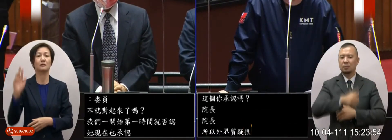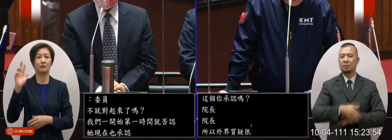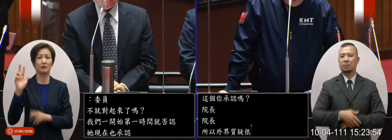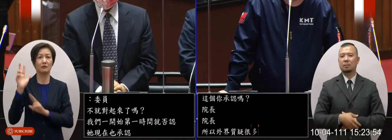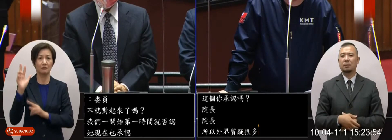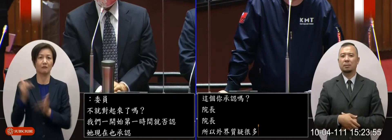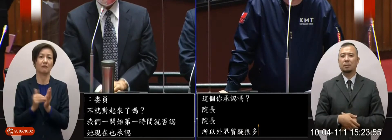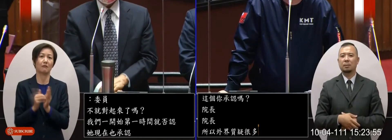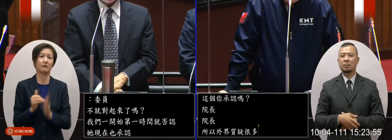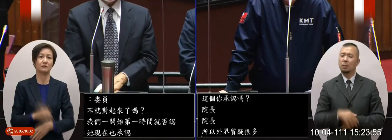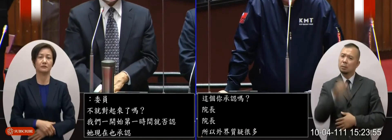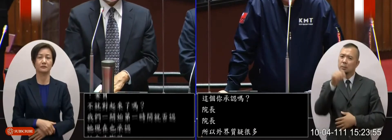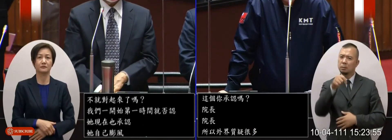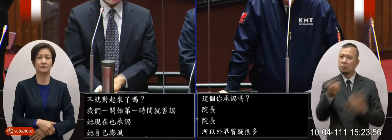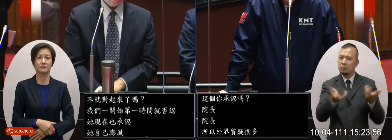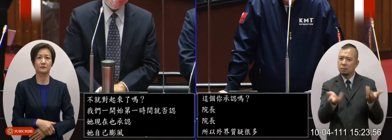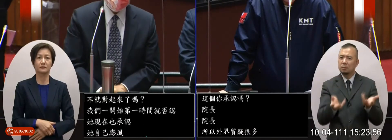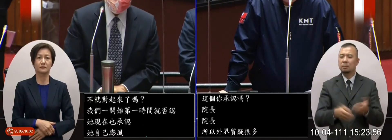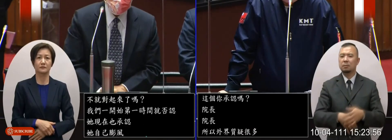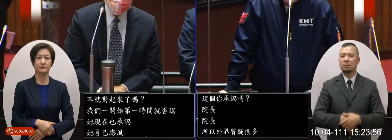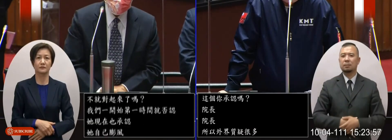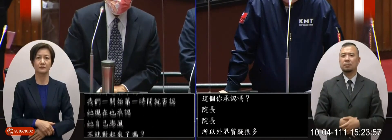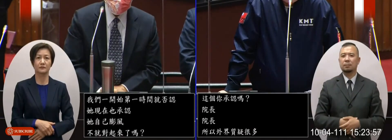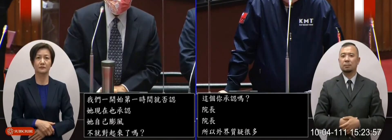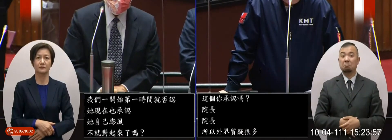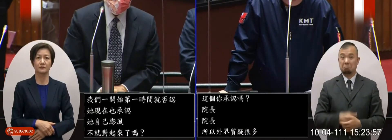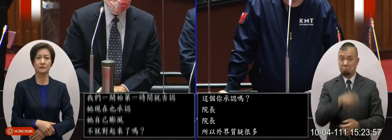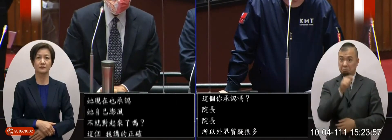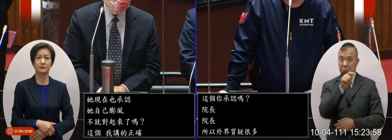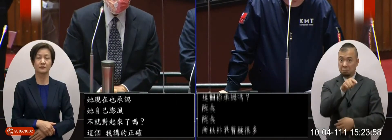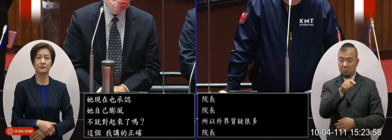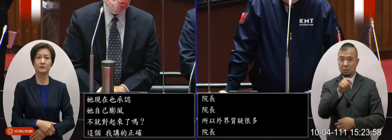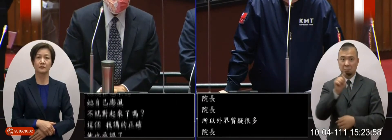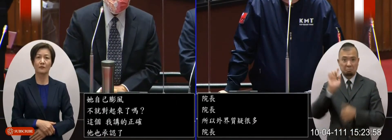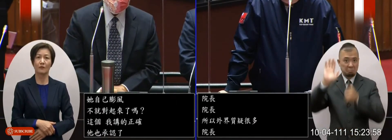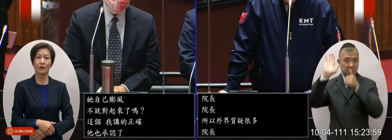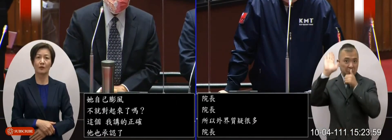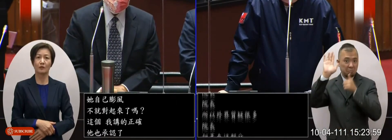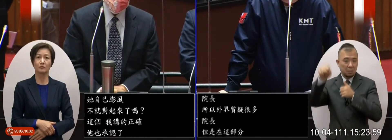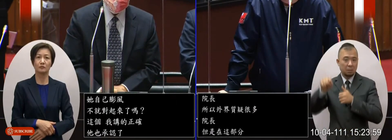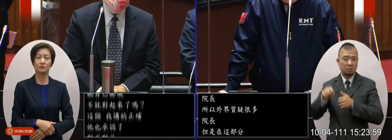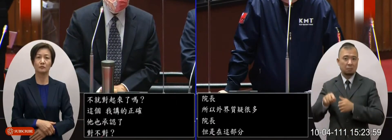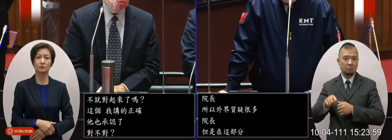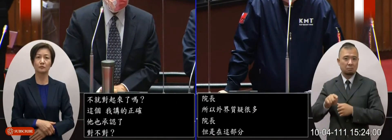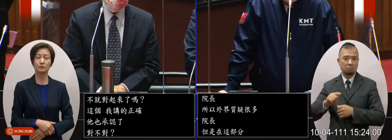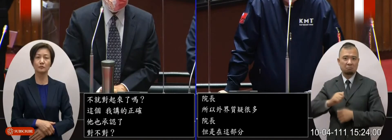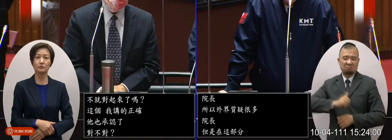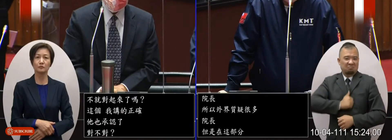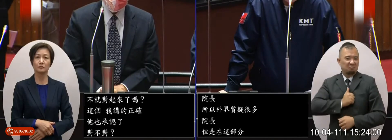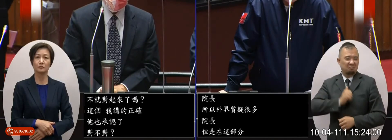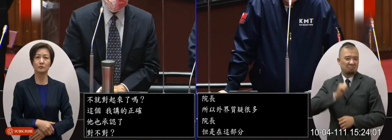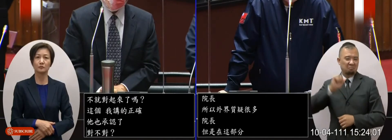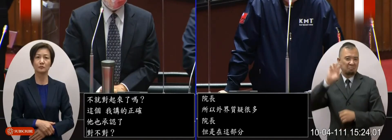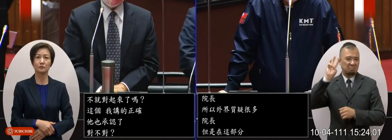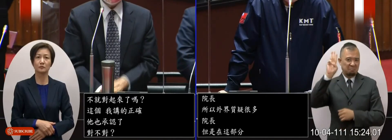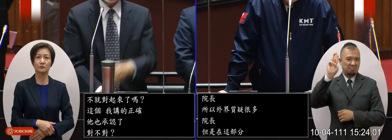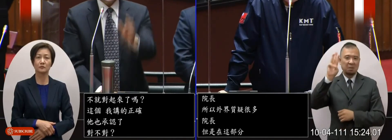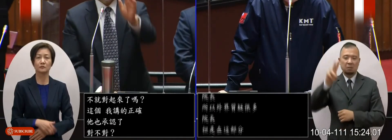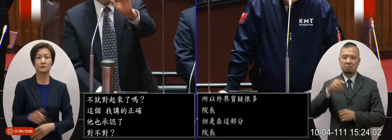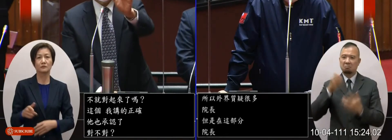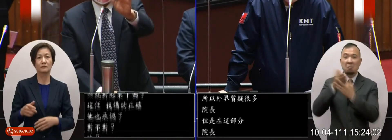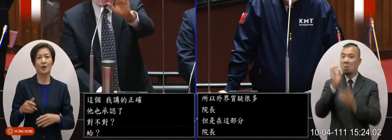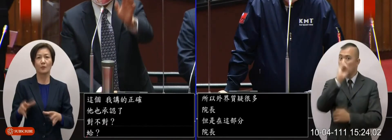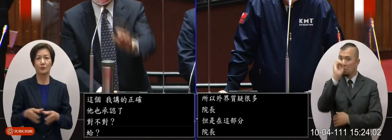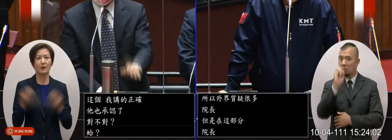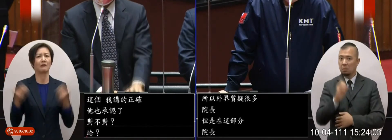但是在这个部分里面啊，院长，你愿意就抓或者斩鸡头说你真的没有介入吗？ 不